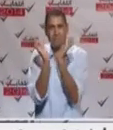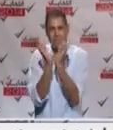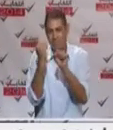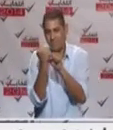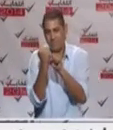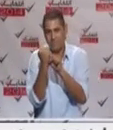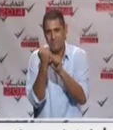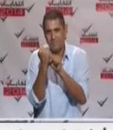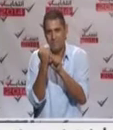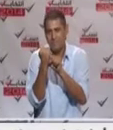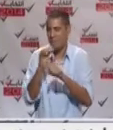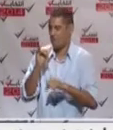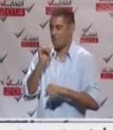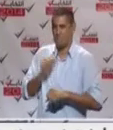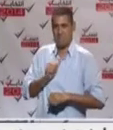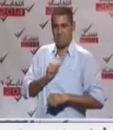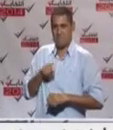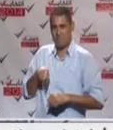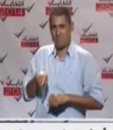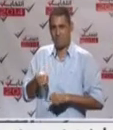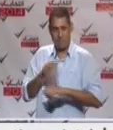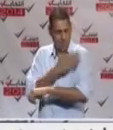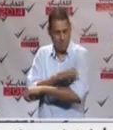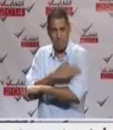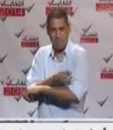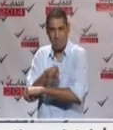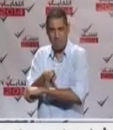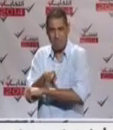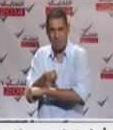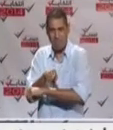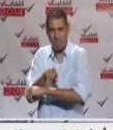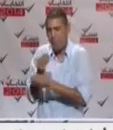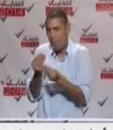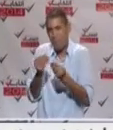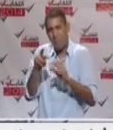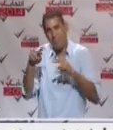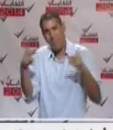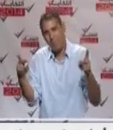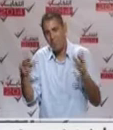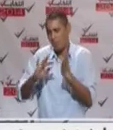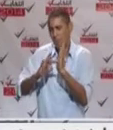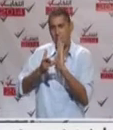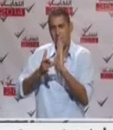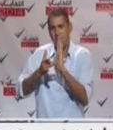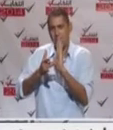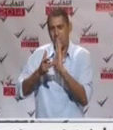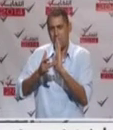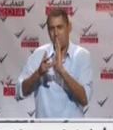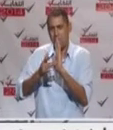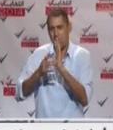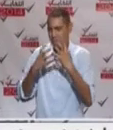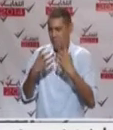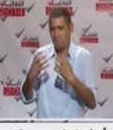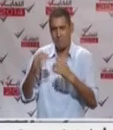ونقابيين وضمنا اطارات في اختصاصات ومهن متعدده وكلهم عزما لخدمه تونس بكل